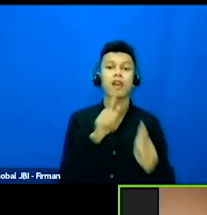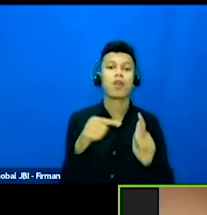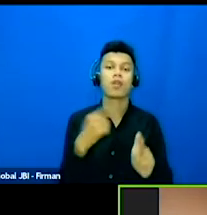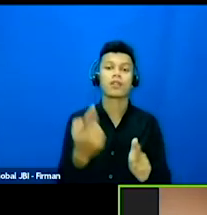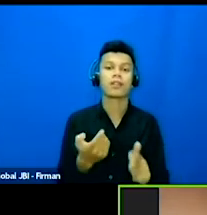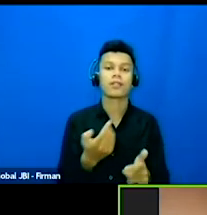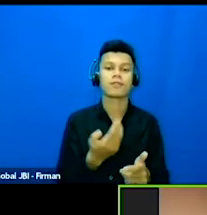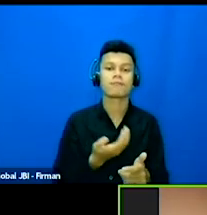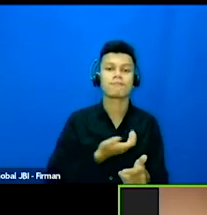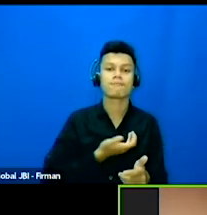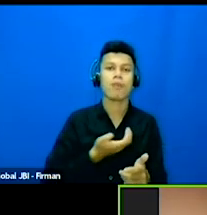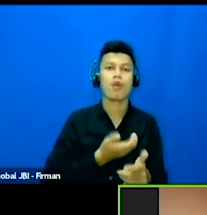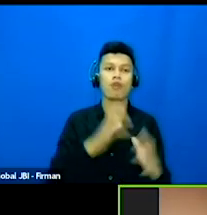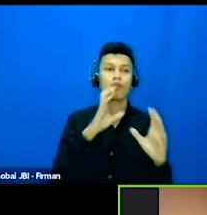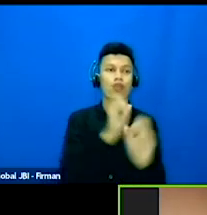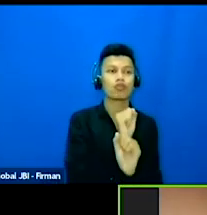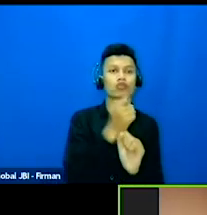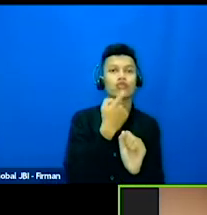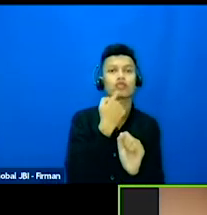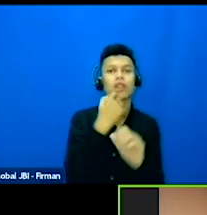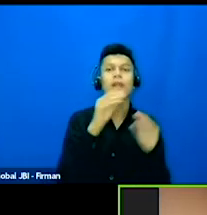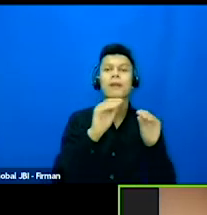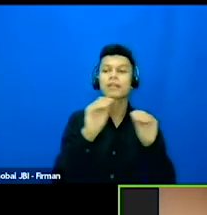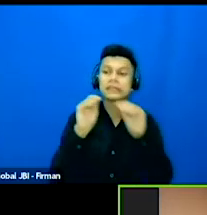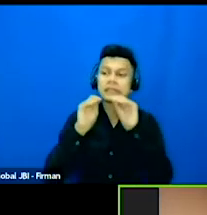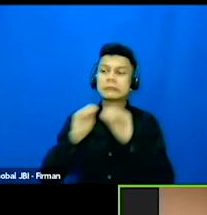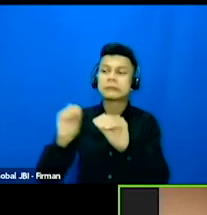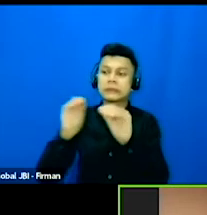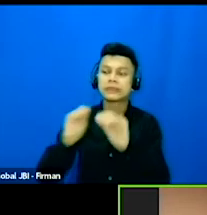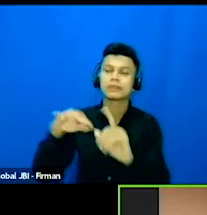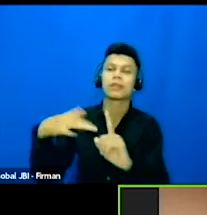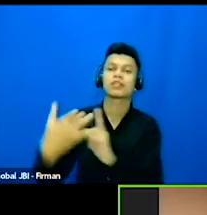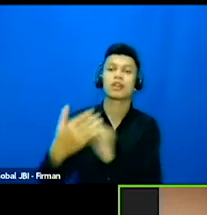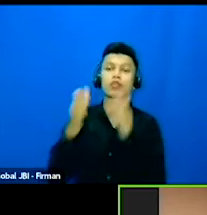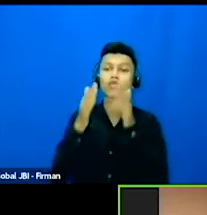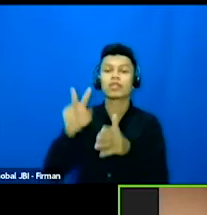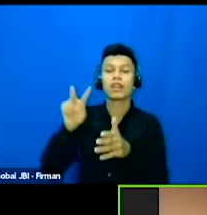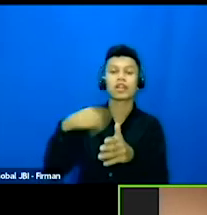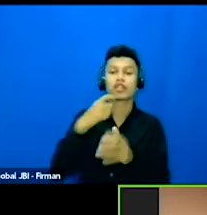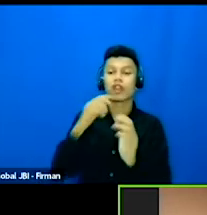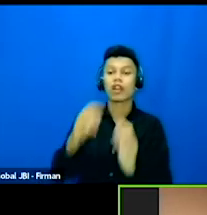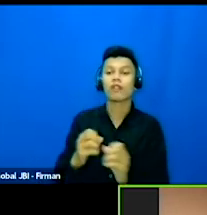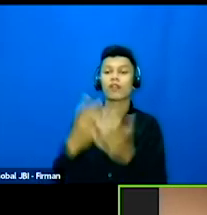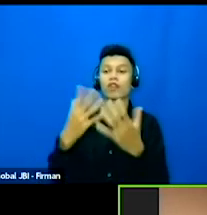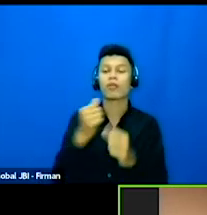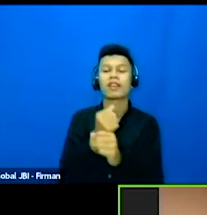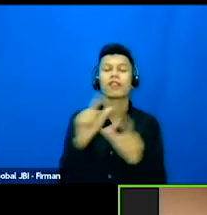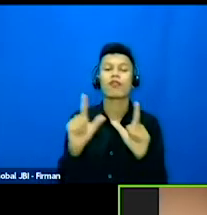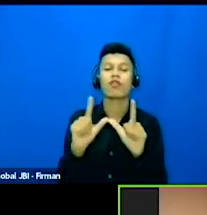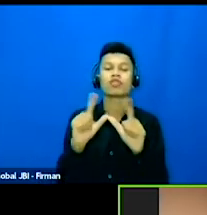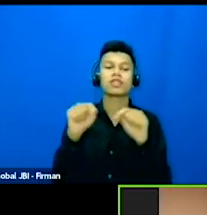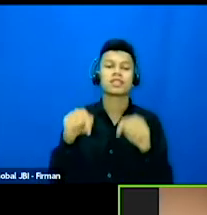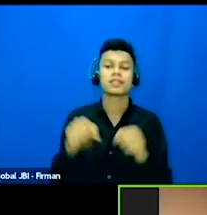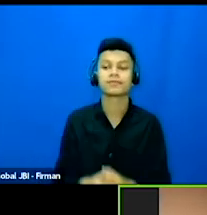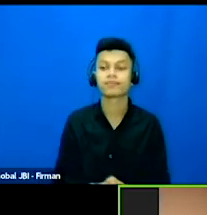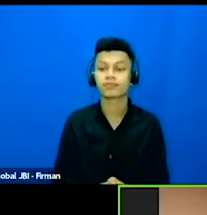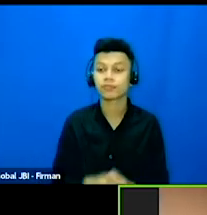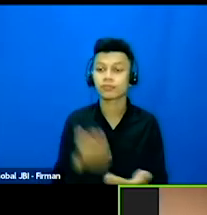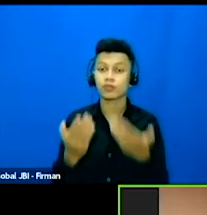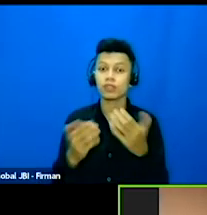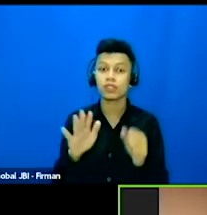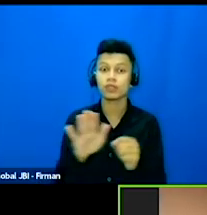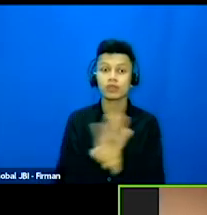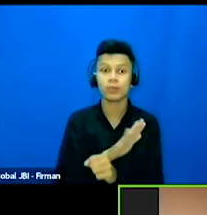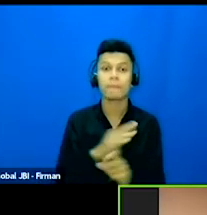memang mau konsen pada Pendidikan terhadap konsumen khususnya untuk fenomena greenwashing Ini sementara itu